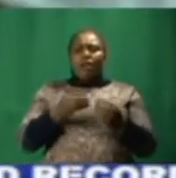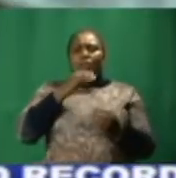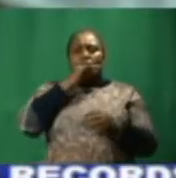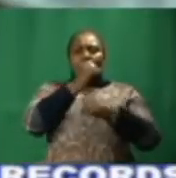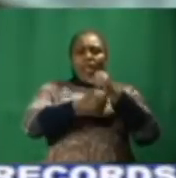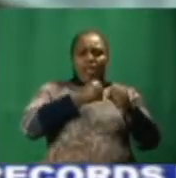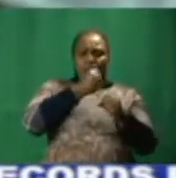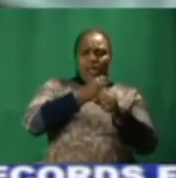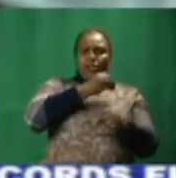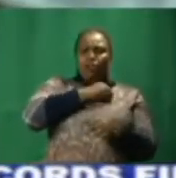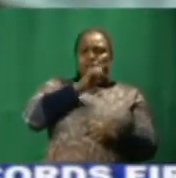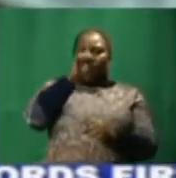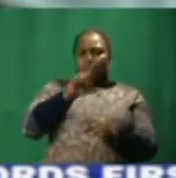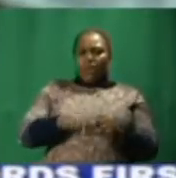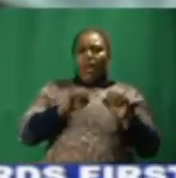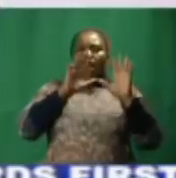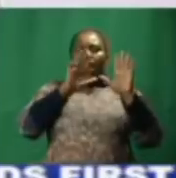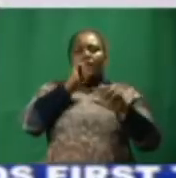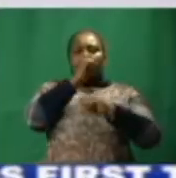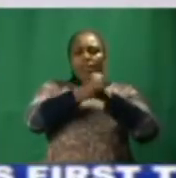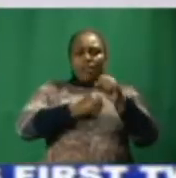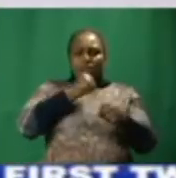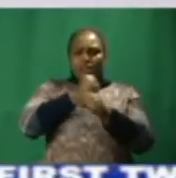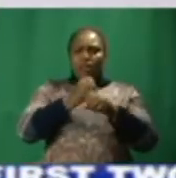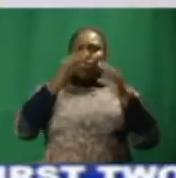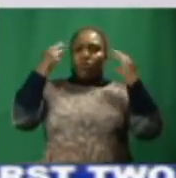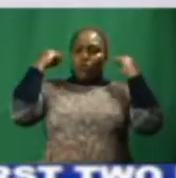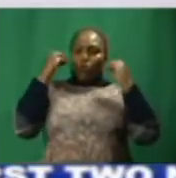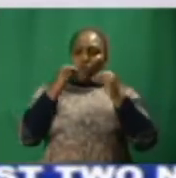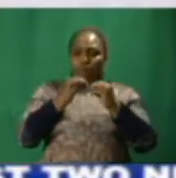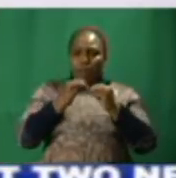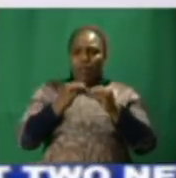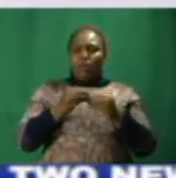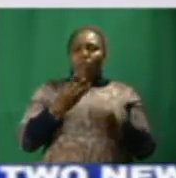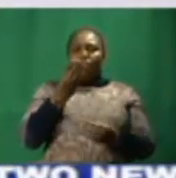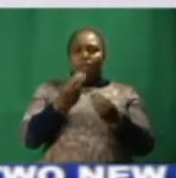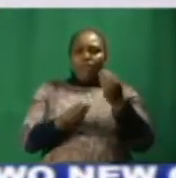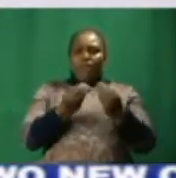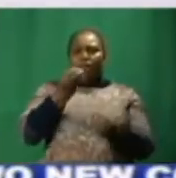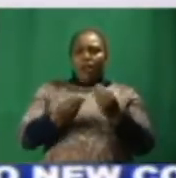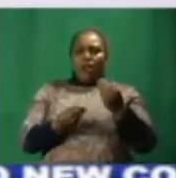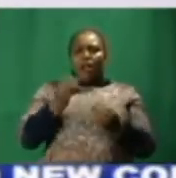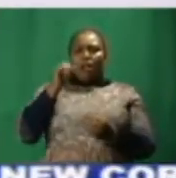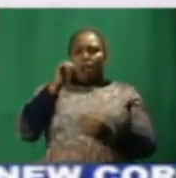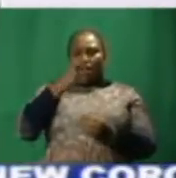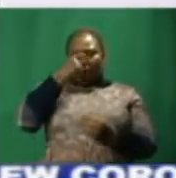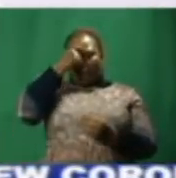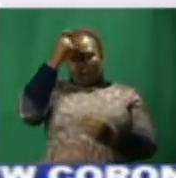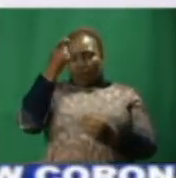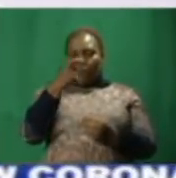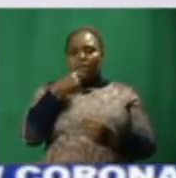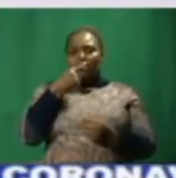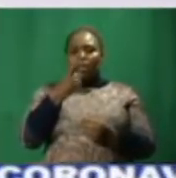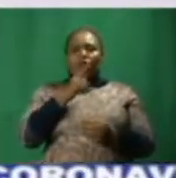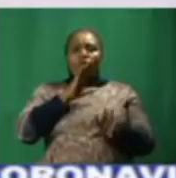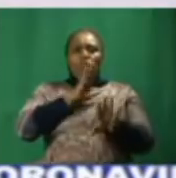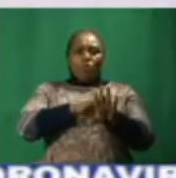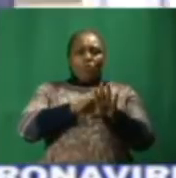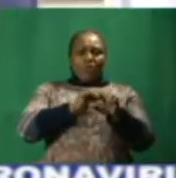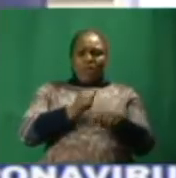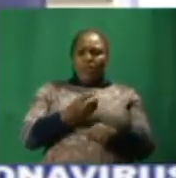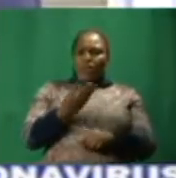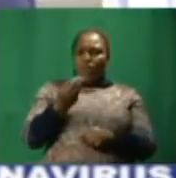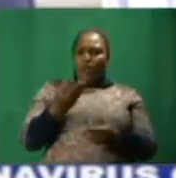lesigaba lesicalwa ngeleti timbawu. Dokotela webamphana esibhedlela lesikulu sahulumende Dr. Charity Newton uthi nanoma kusede umfana lapha